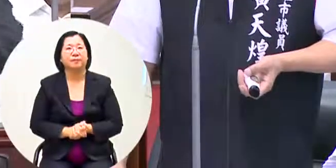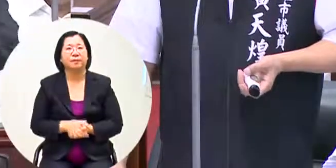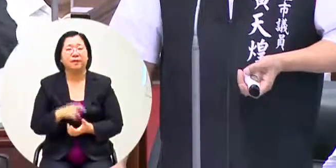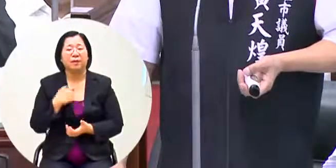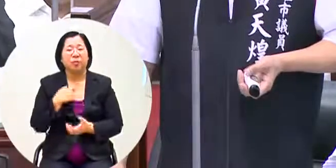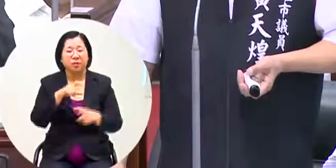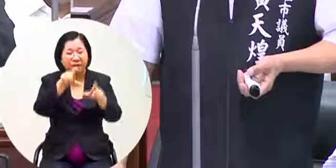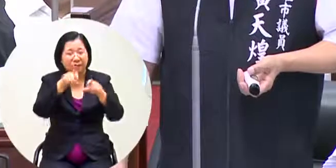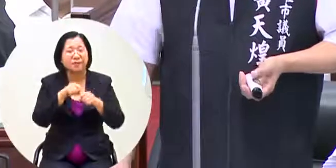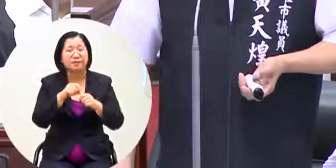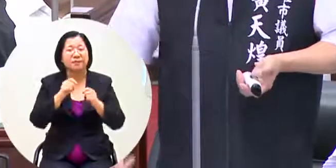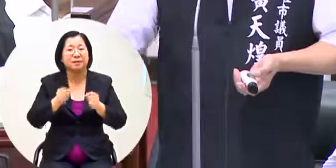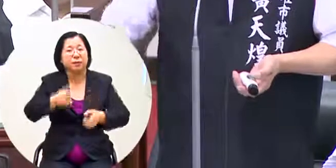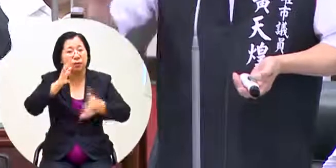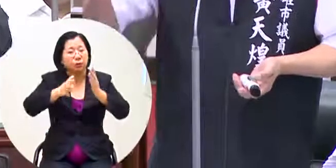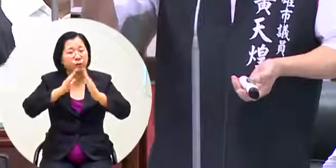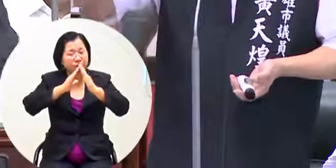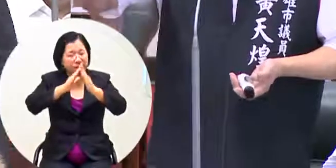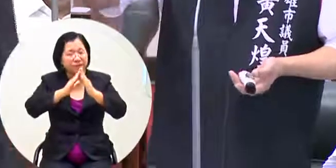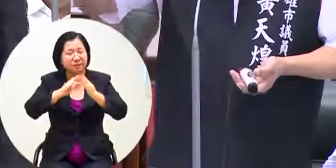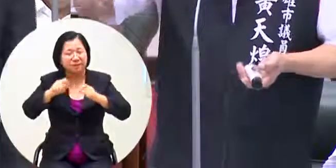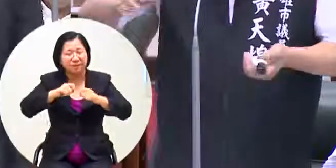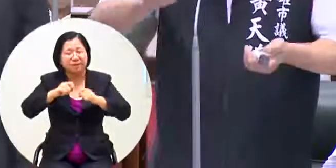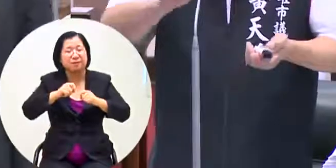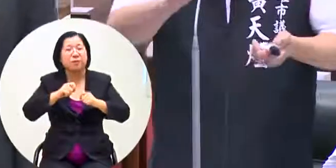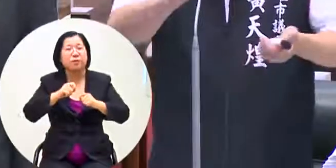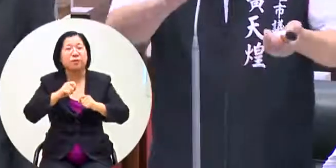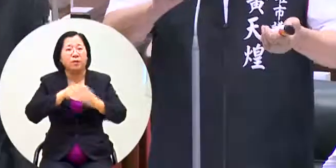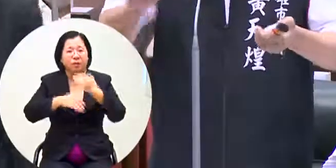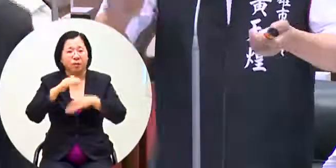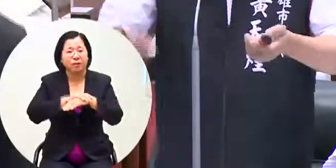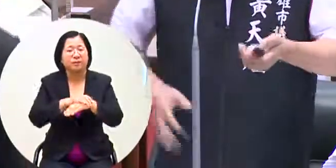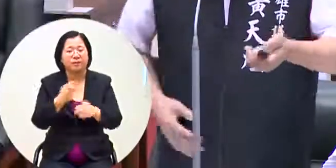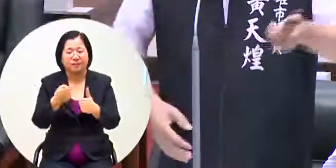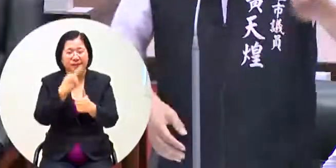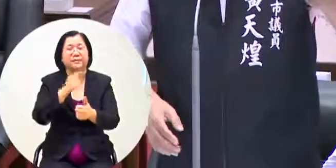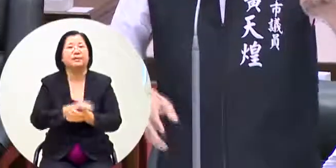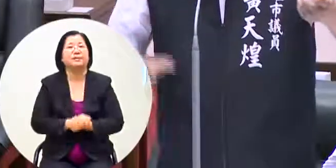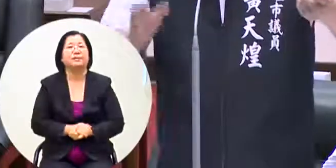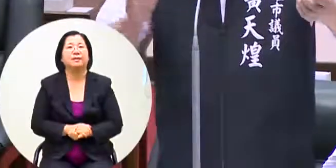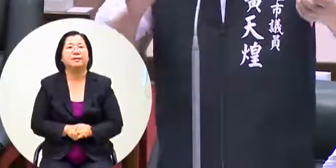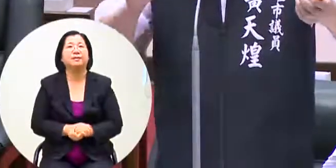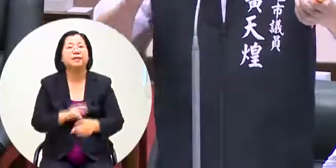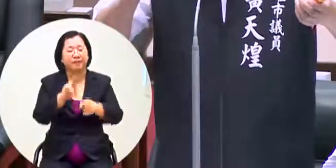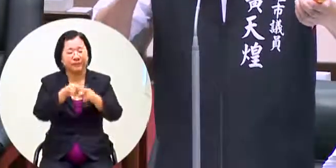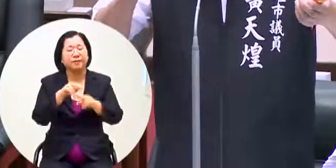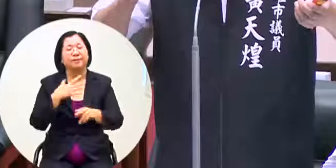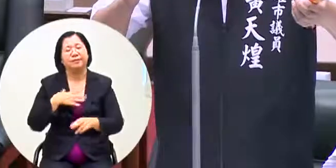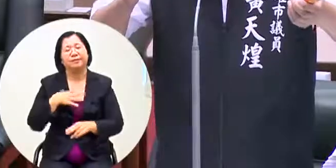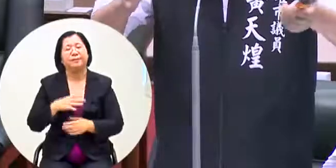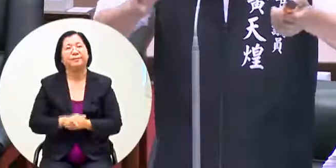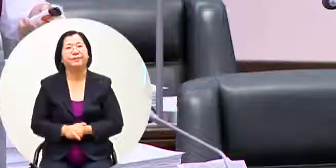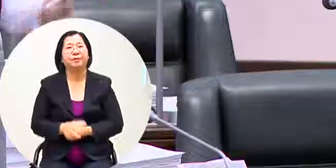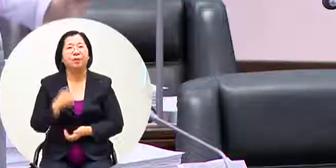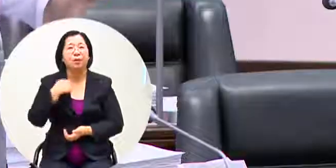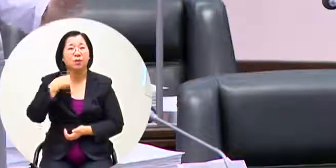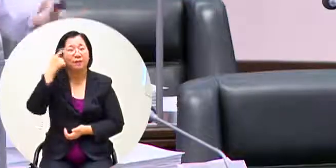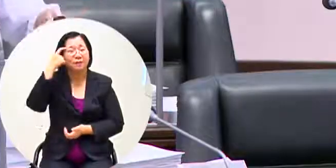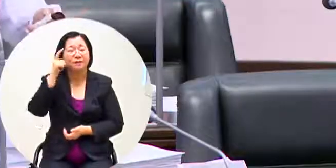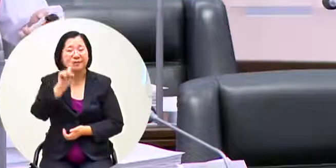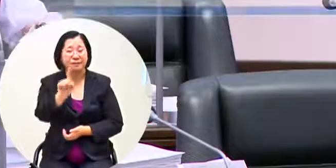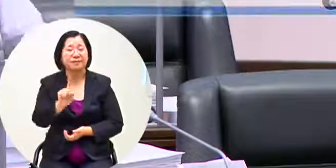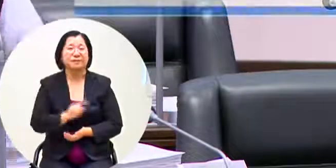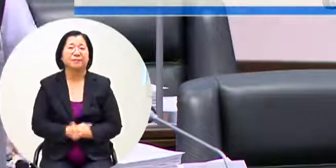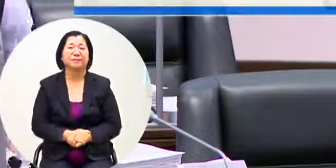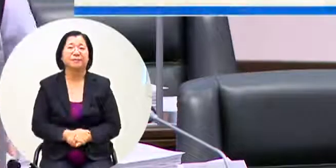成。 啊，这我了解了，你请坐。我即摆讲意思，你若如果吼，卖讲